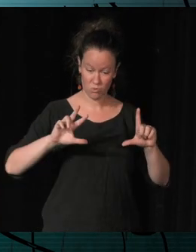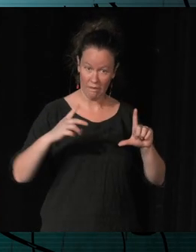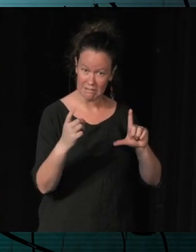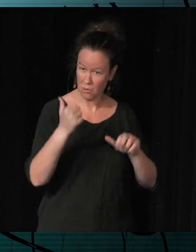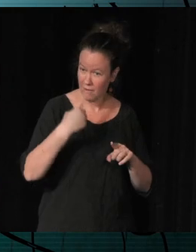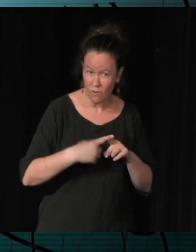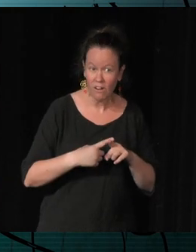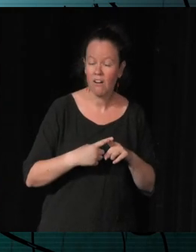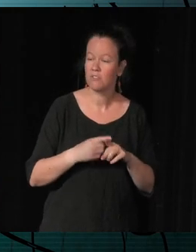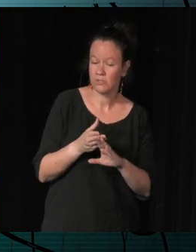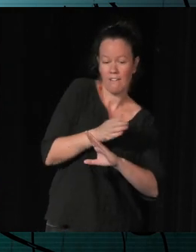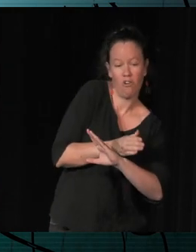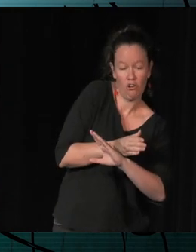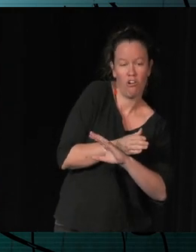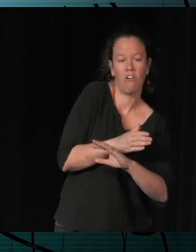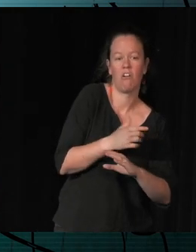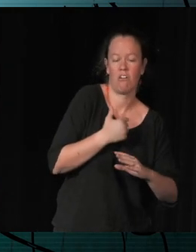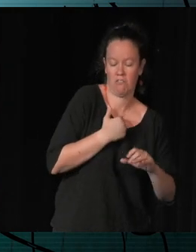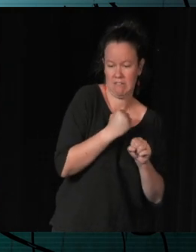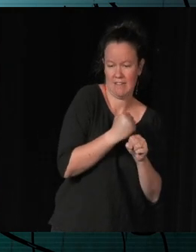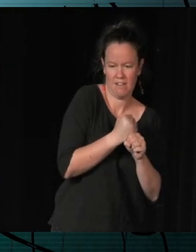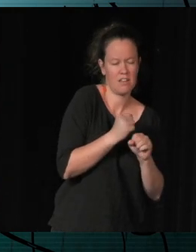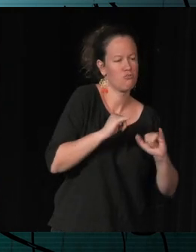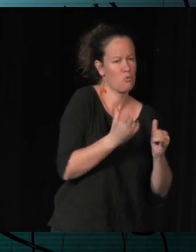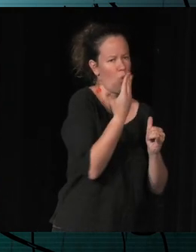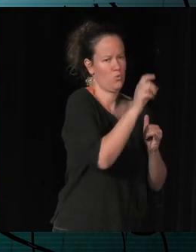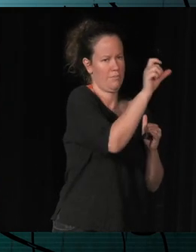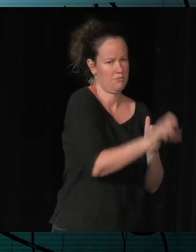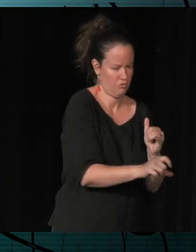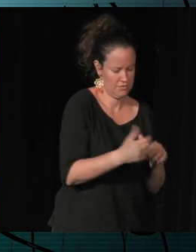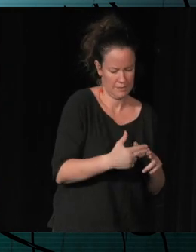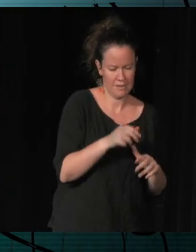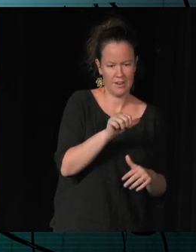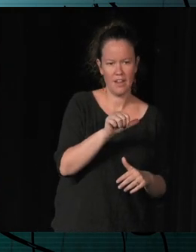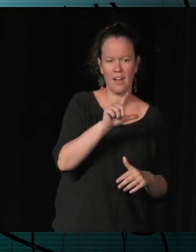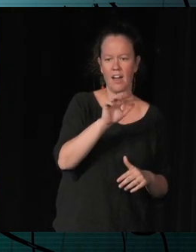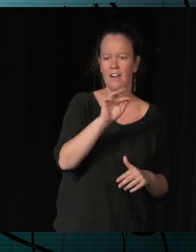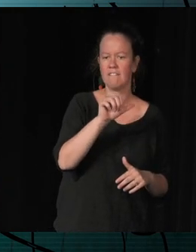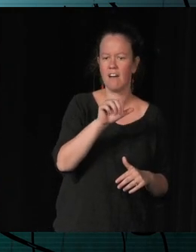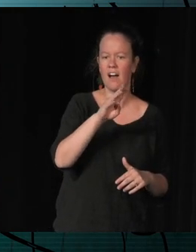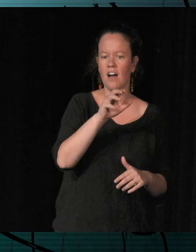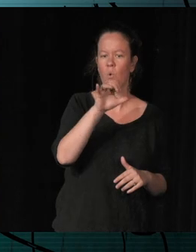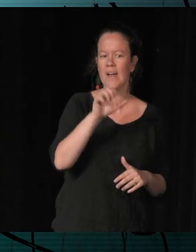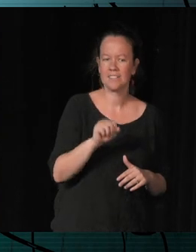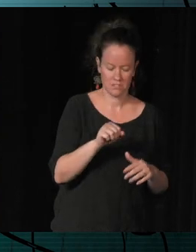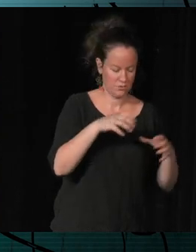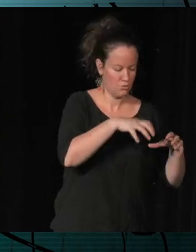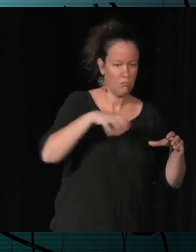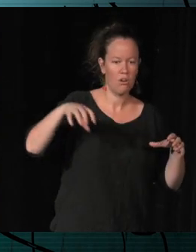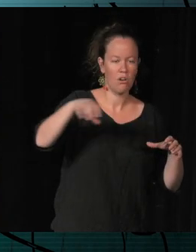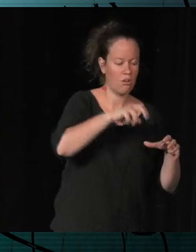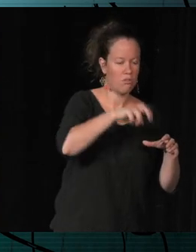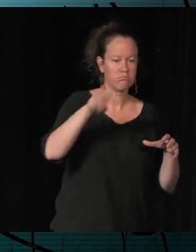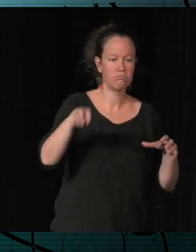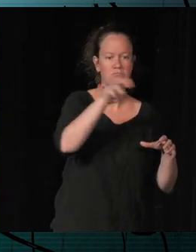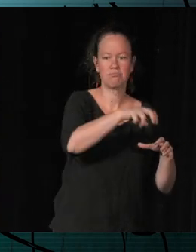travaillé sur la conversion d'un jeu qui n'était pas de moi qui s'appelait alpha waves c'est un jeu où on rebondissait sur des cubes qui pour moi est le premier plateformeur